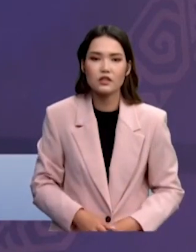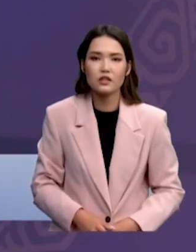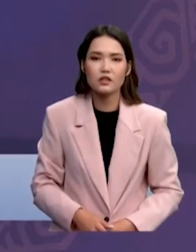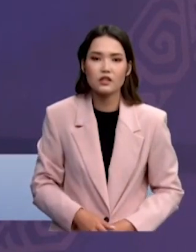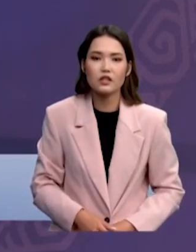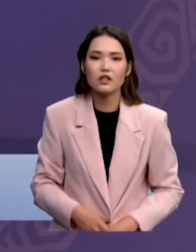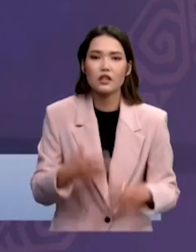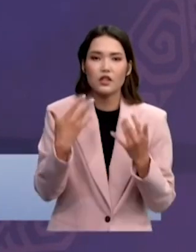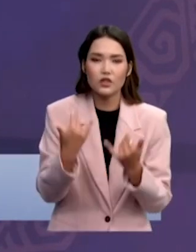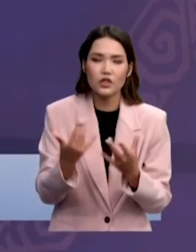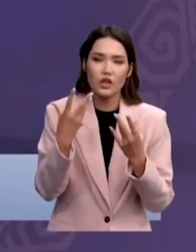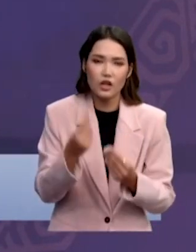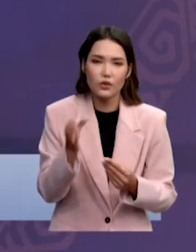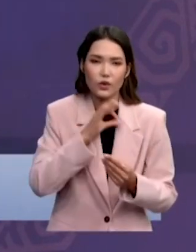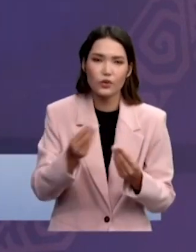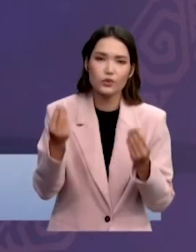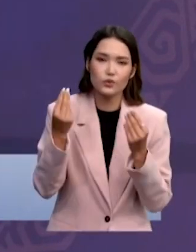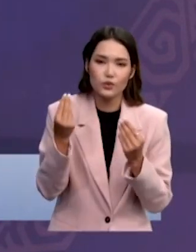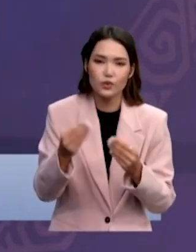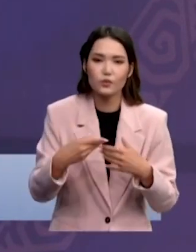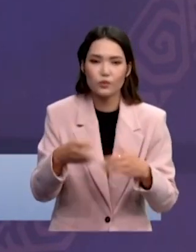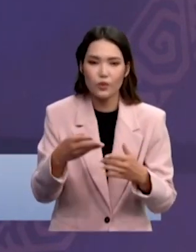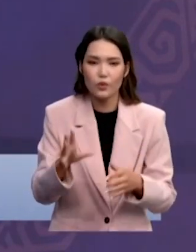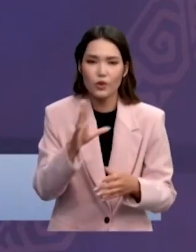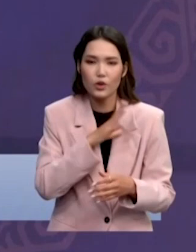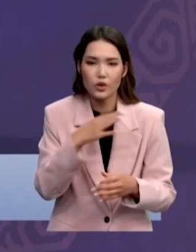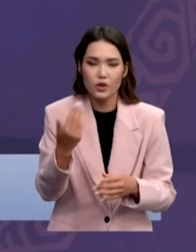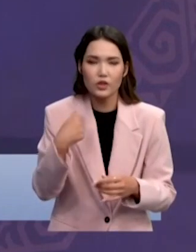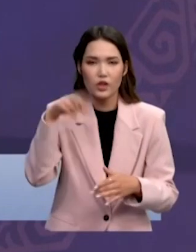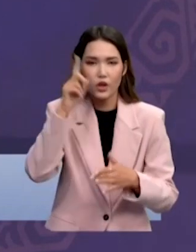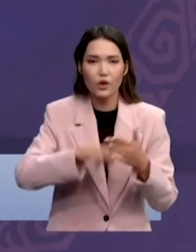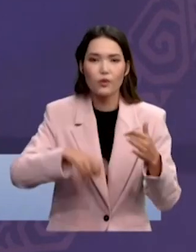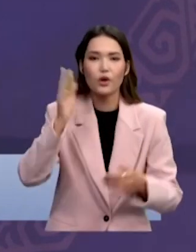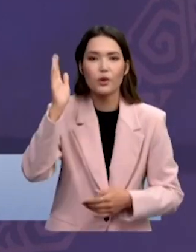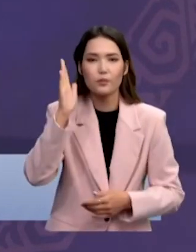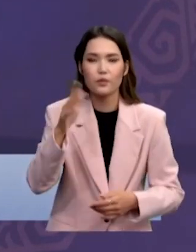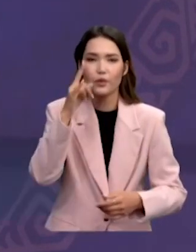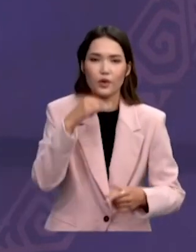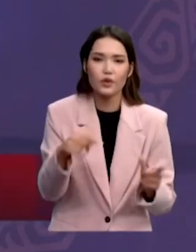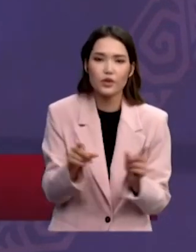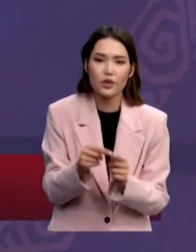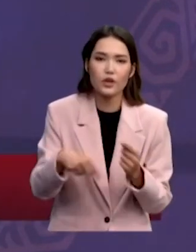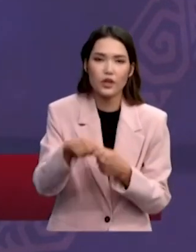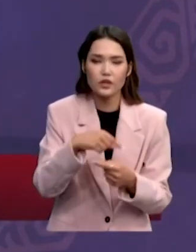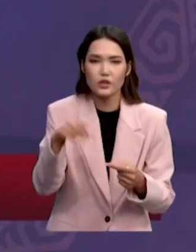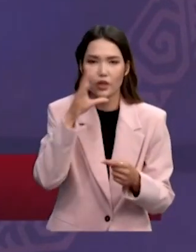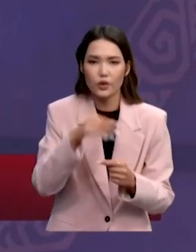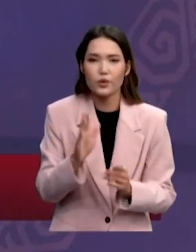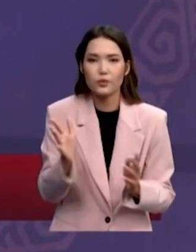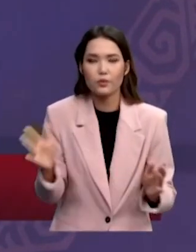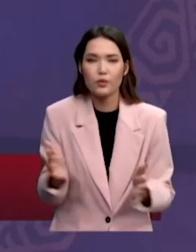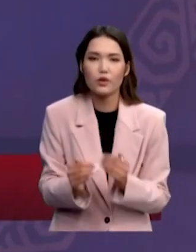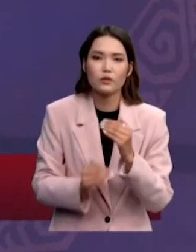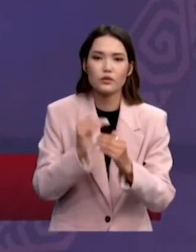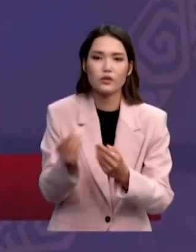Сегодня в обеих странах высокий спрос на квалифицированных специалистов. Я уверен, что будущее этого института и его выпускников будет светлым.